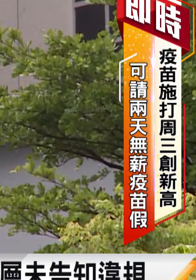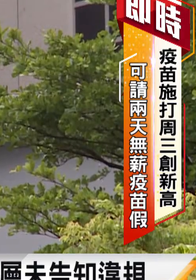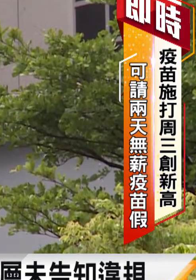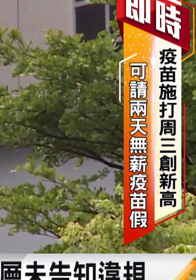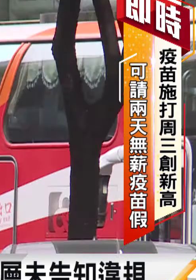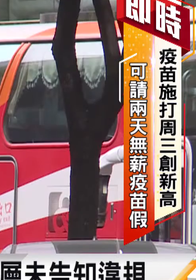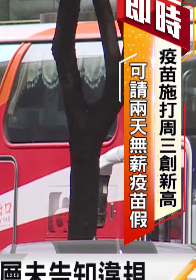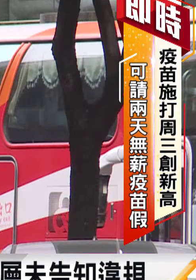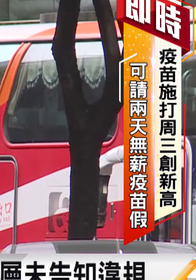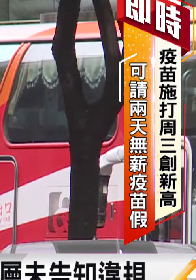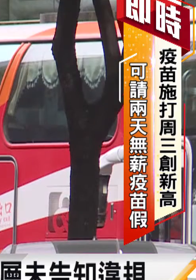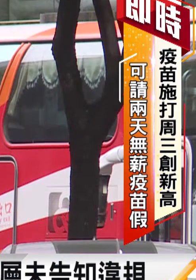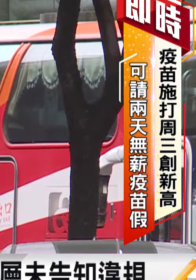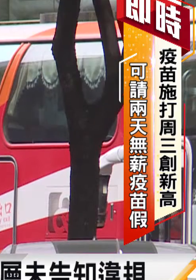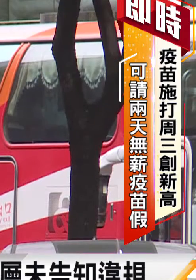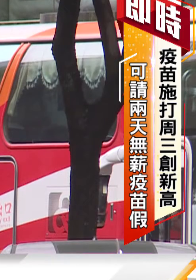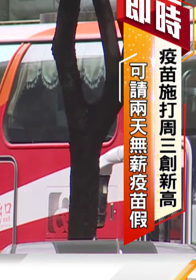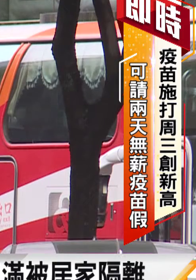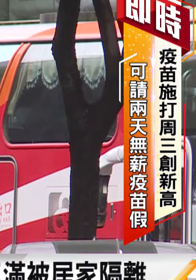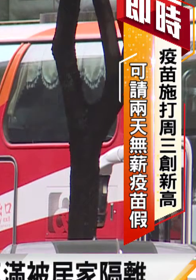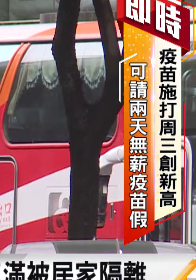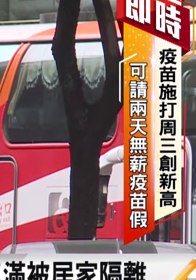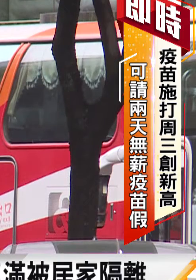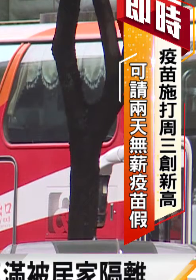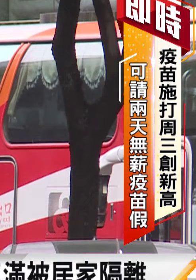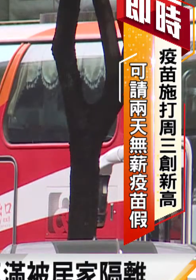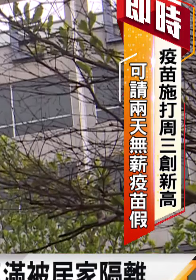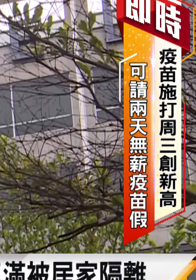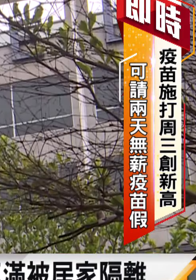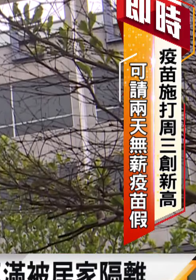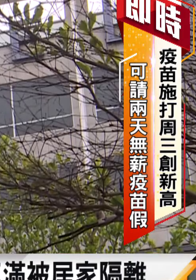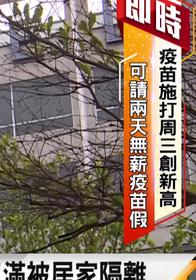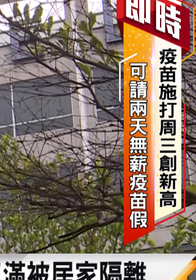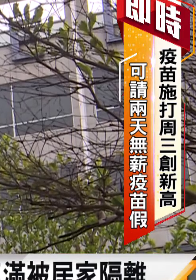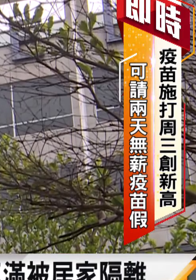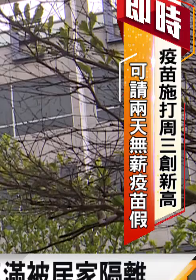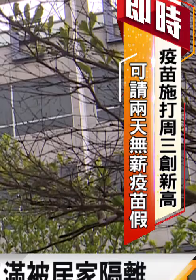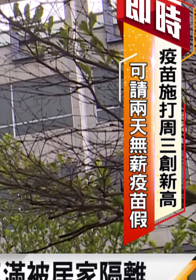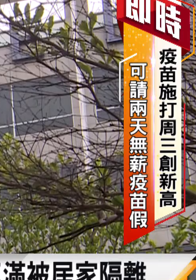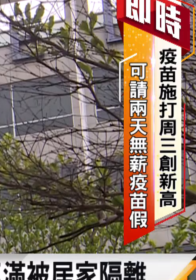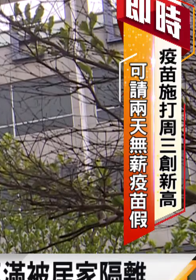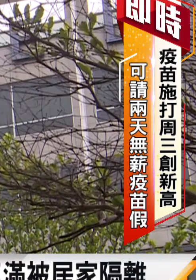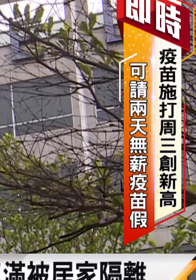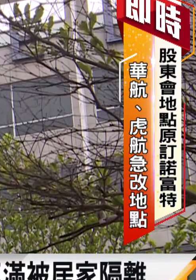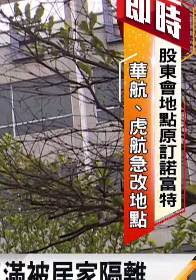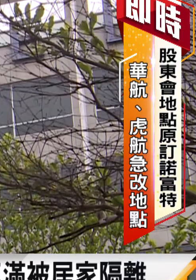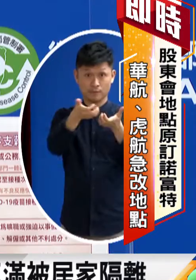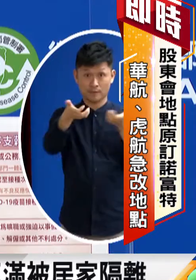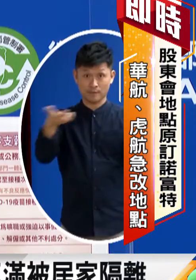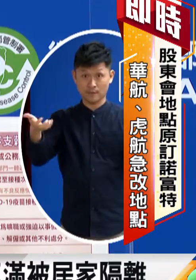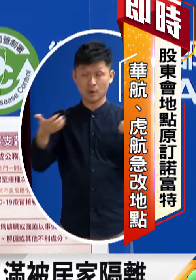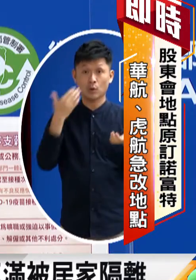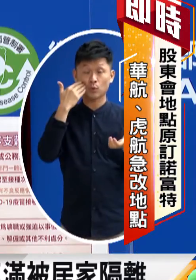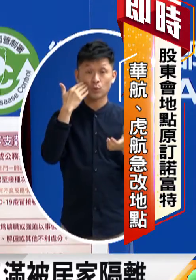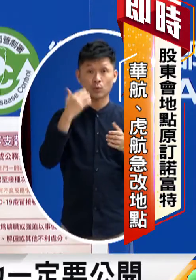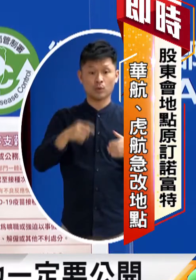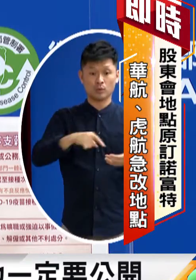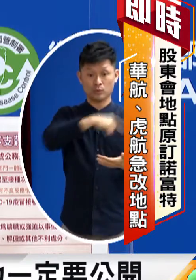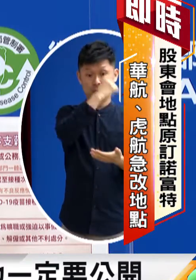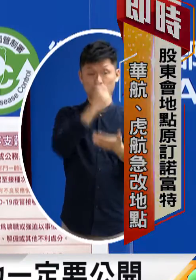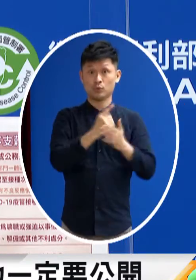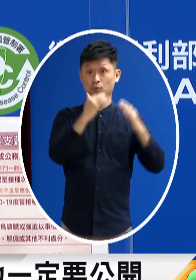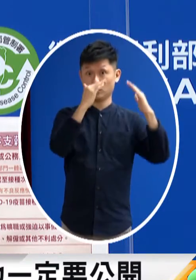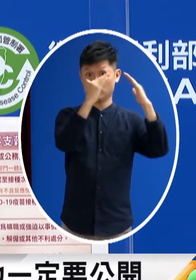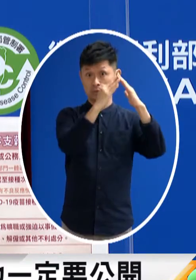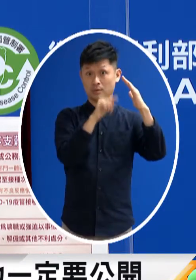饭店才紧急回头追这团70个人，但入住前没先告知已经违规在先。 就全馆的那个，我